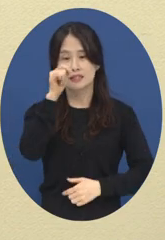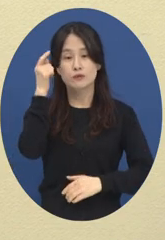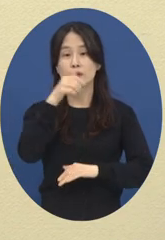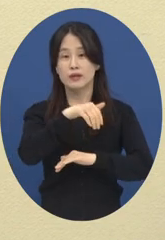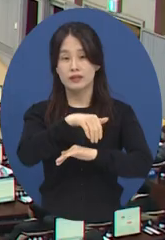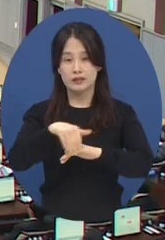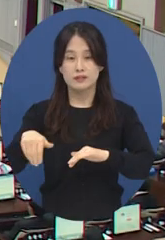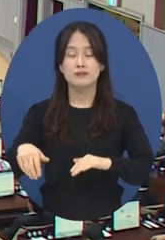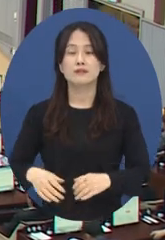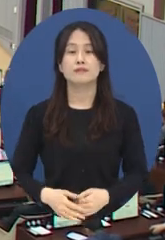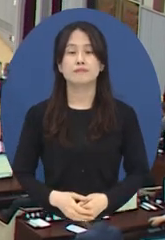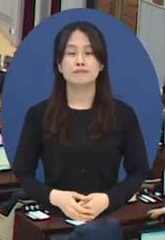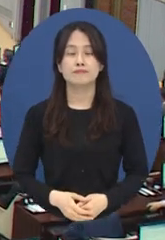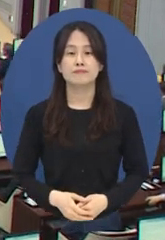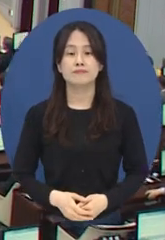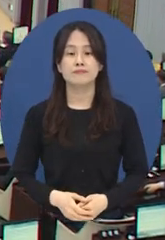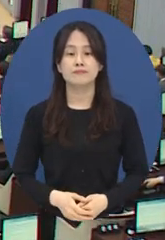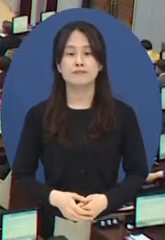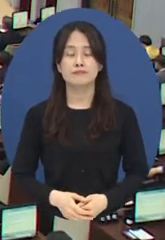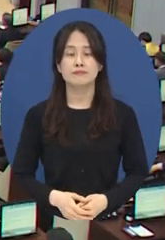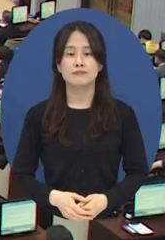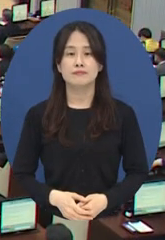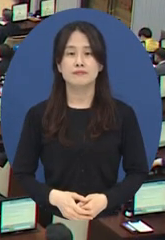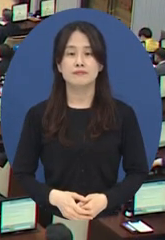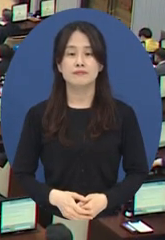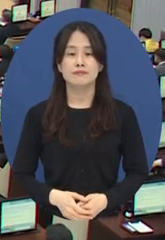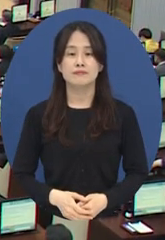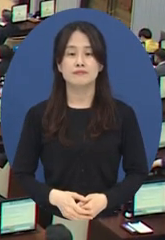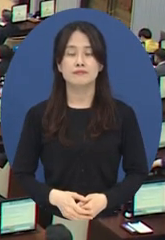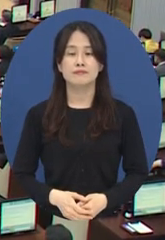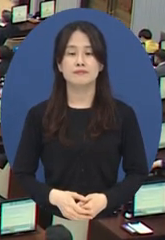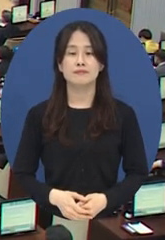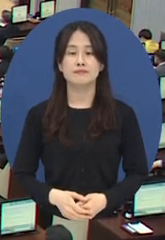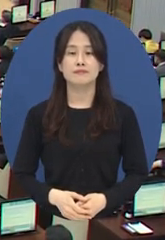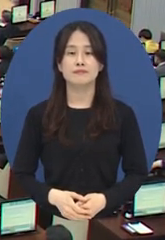예정입니다 경기 gtv 최지원 입니다